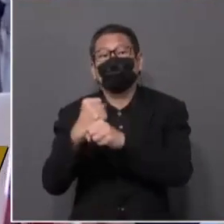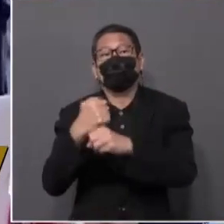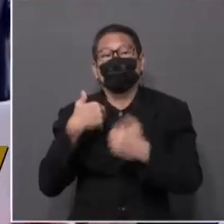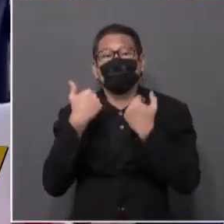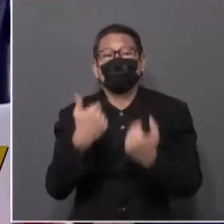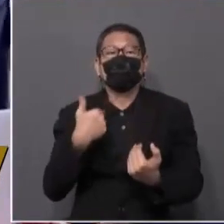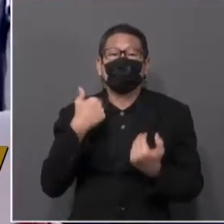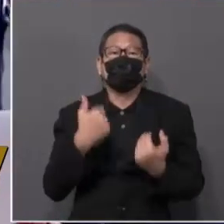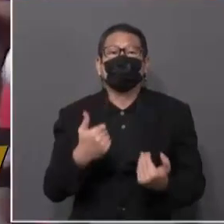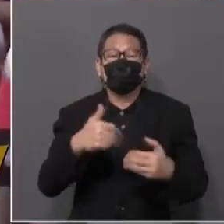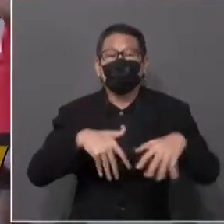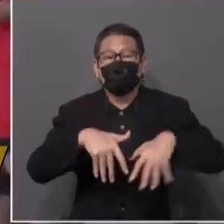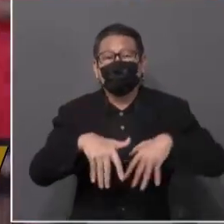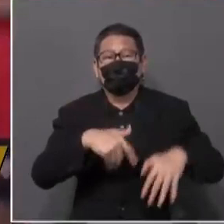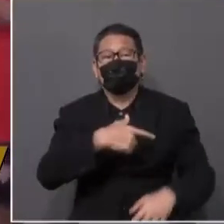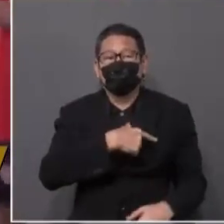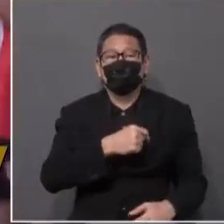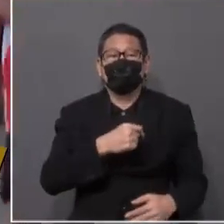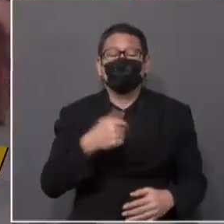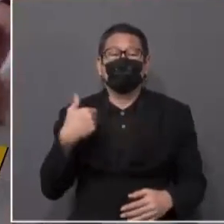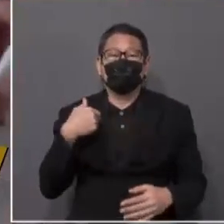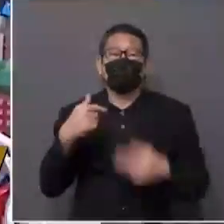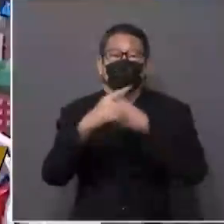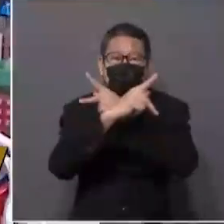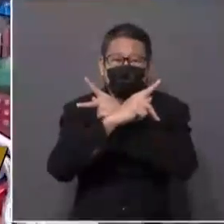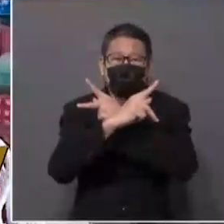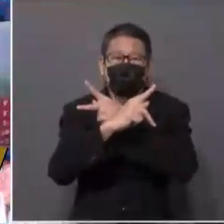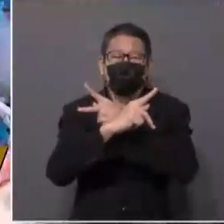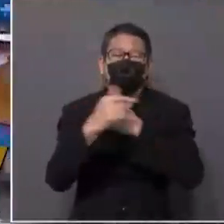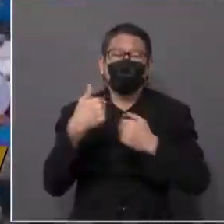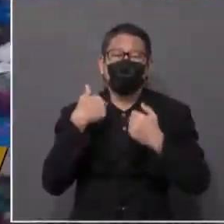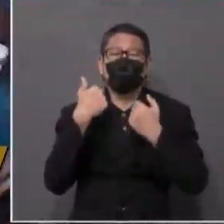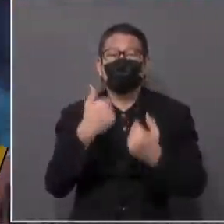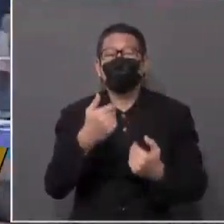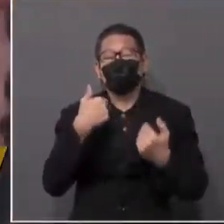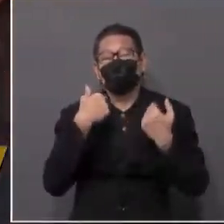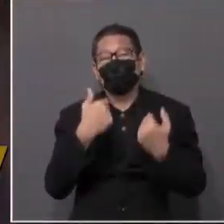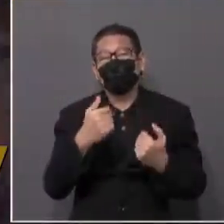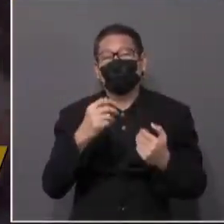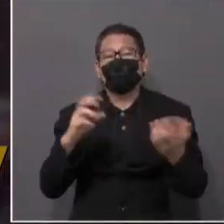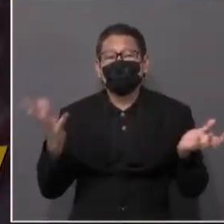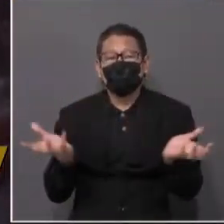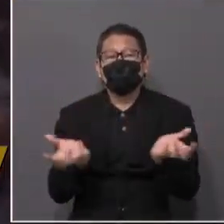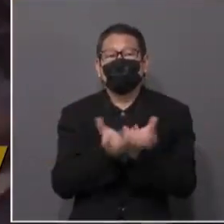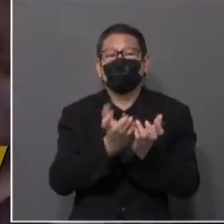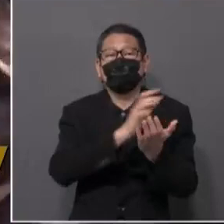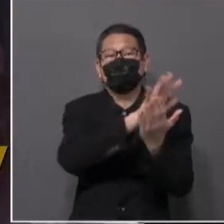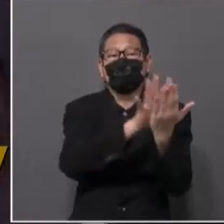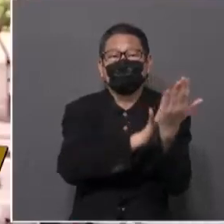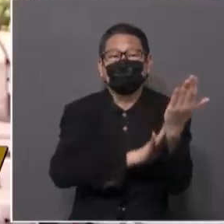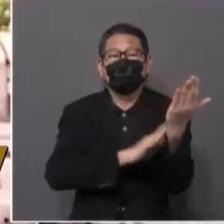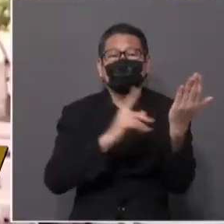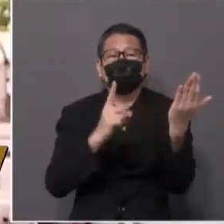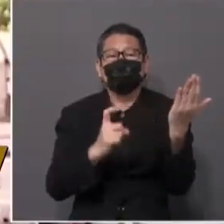นโยบายประชานิยมเคลือบยาพิษของการเมืองต่างที่อาจเกิดผลเสยต่ประเทศชาติโดยร่ม